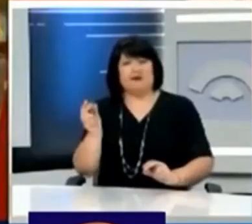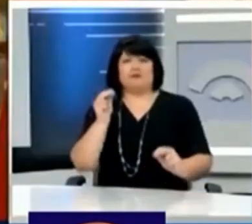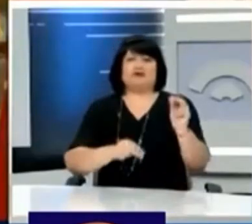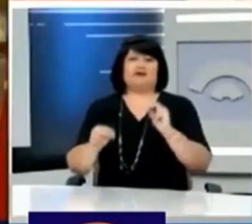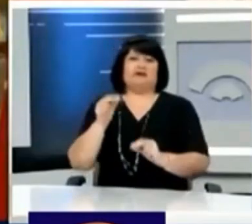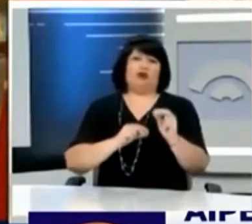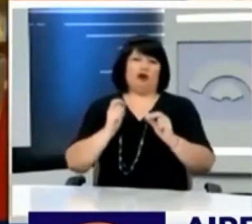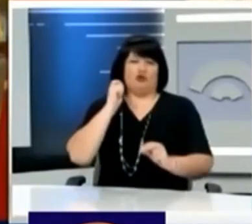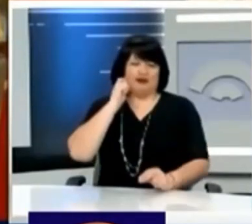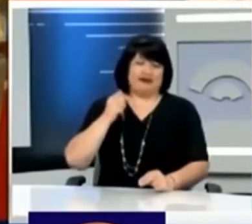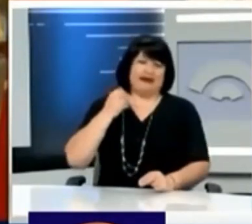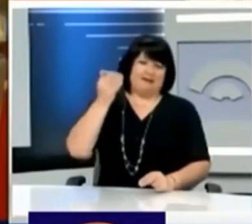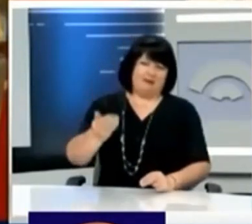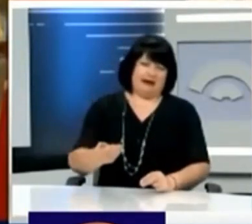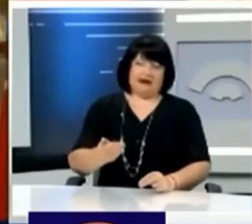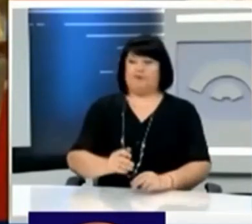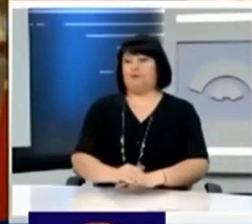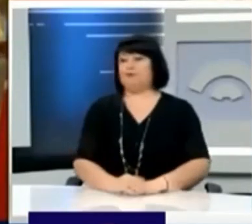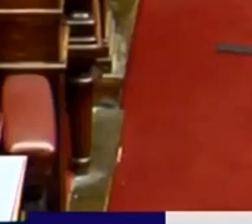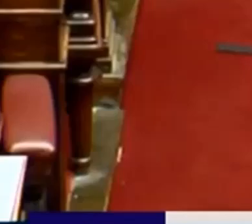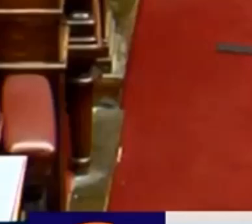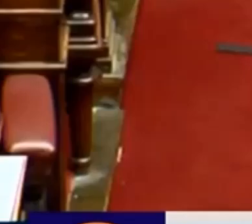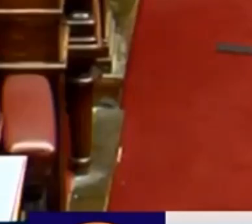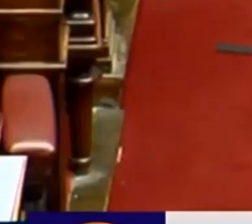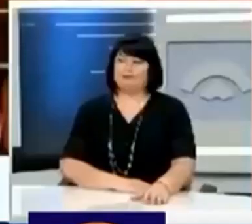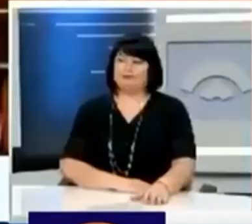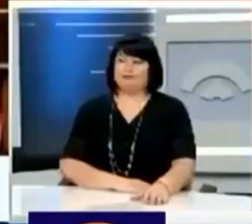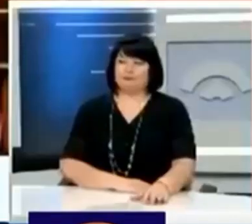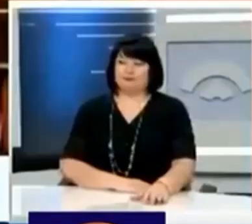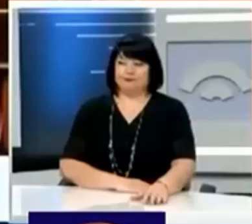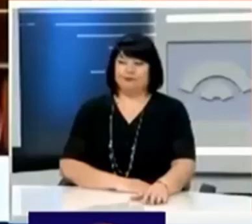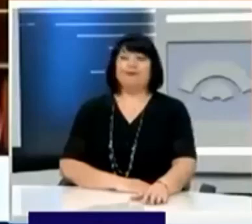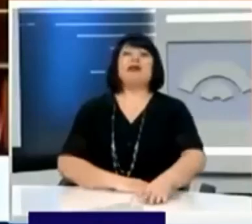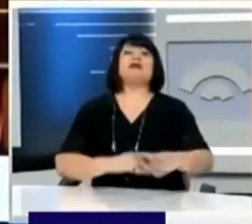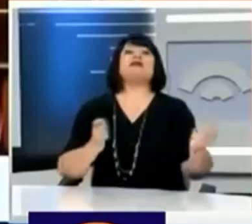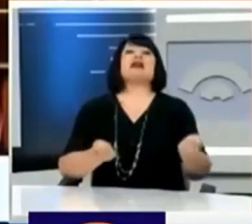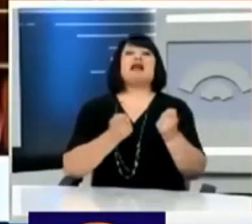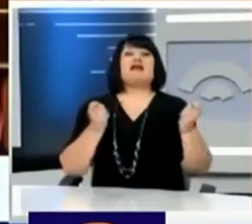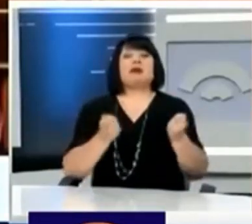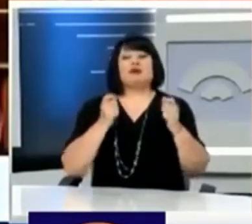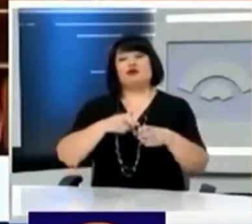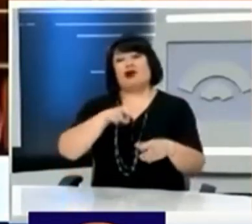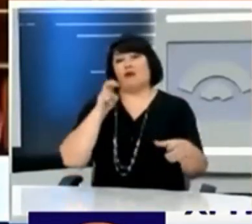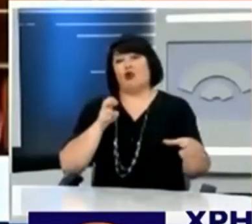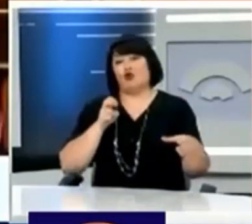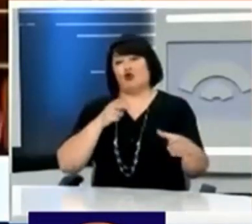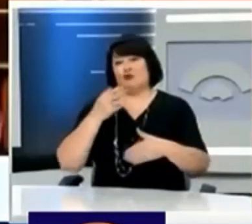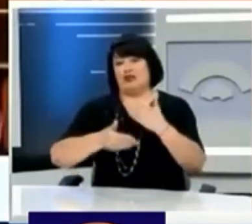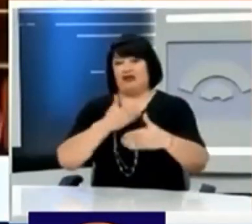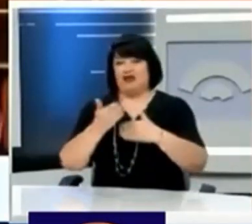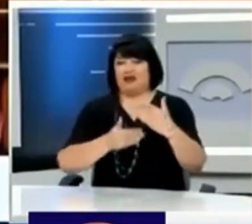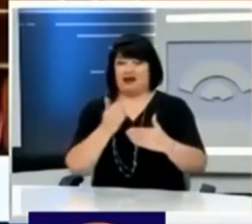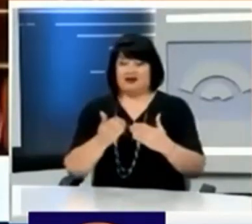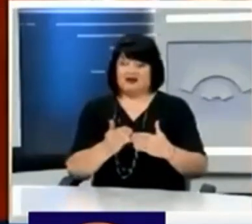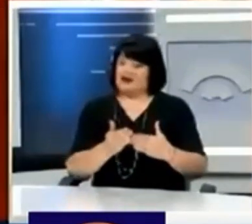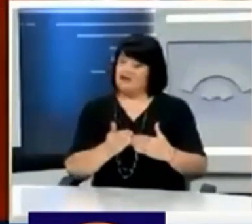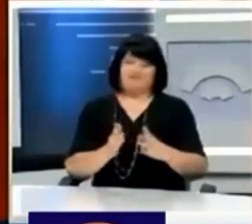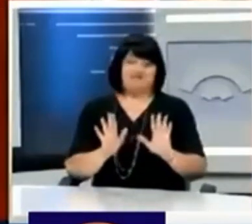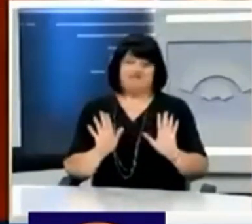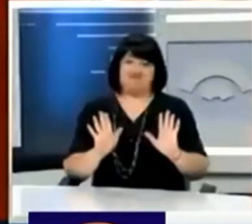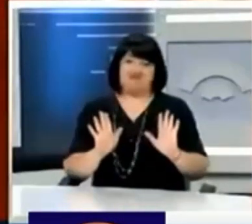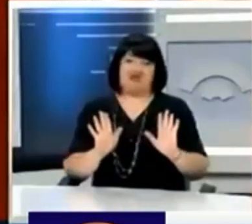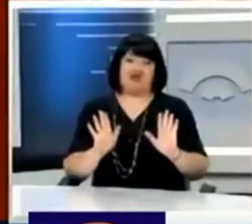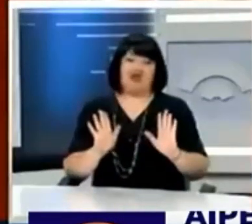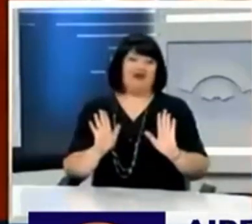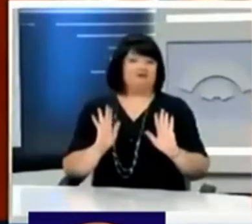Φωτιά στο πολιτικό σκηνικό άναψε η άρση ασυλίας του Παύλου Πολάκη. Να αποχωρήσουμε από... Η αξιωματική αντιπολίτευση αποχώρησε από τη συζήτηση καταγγέλλοντας